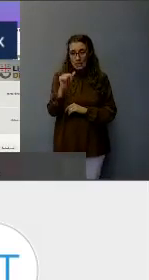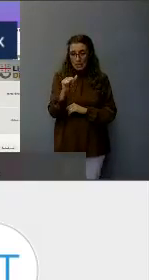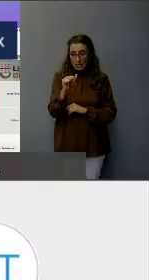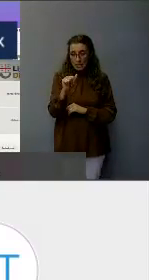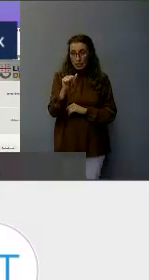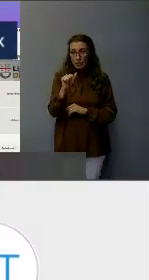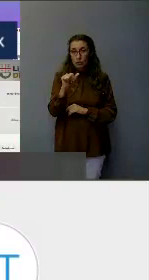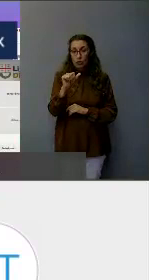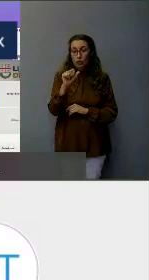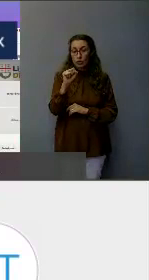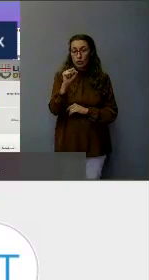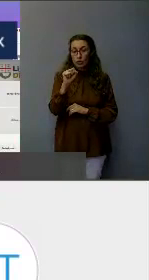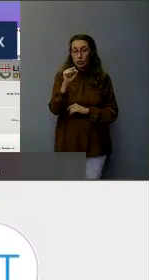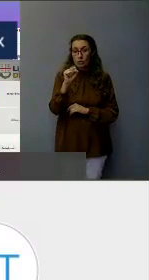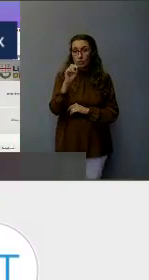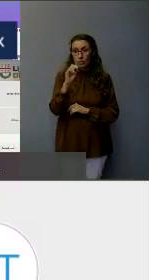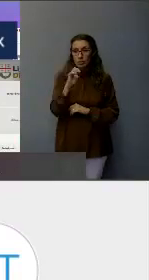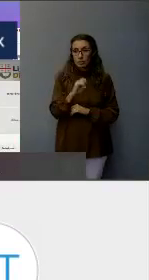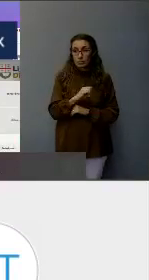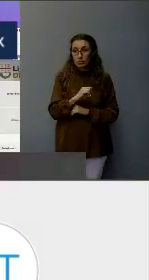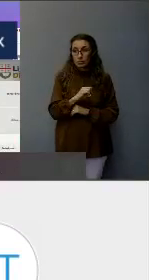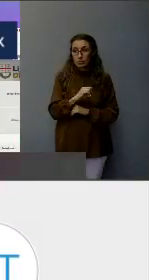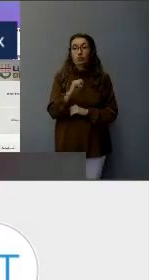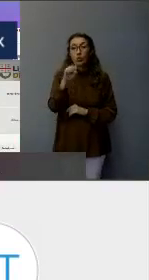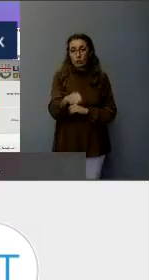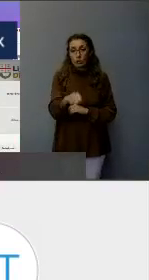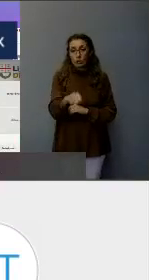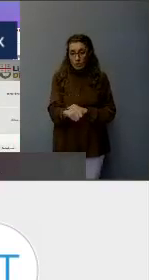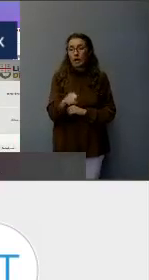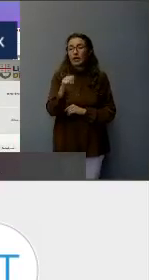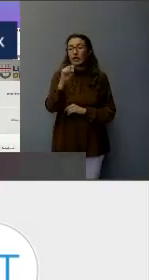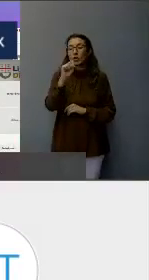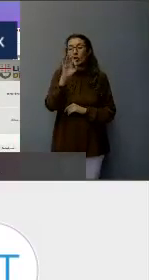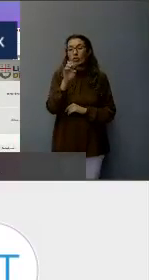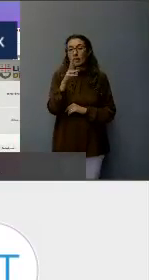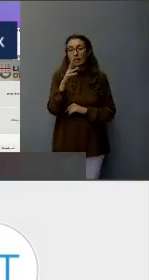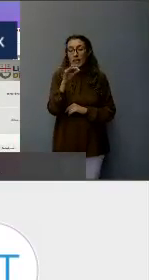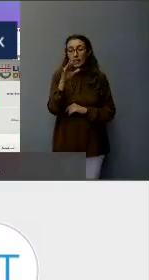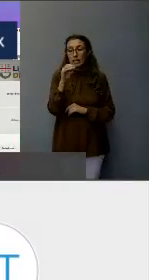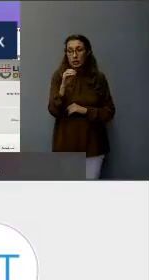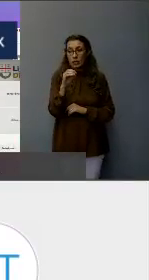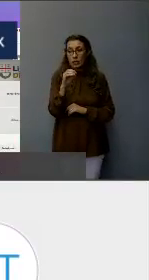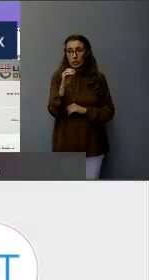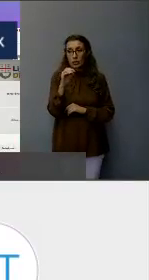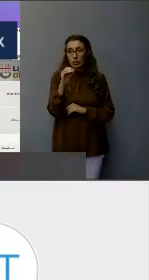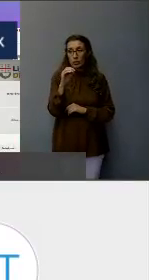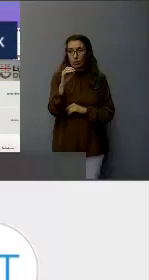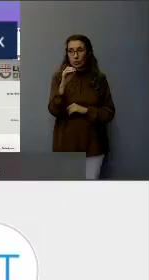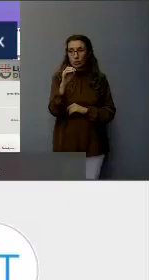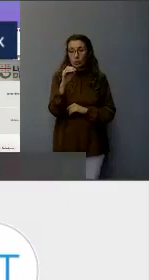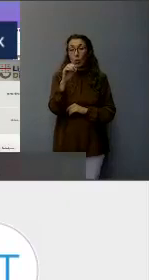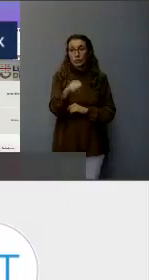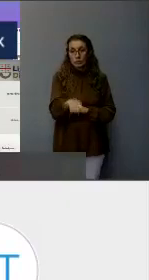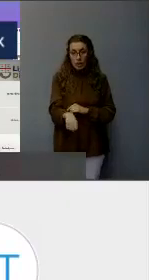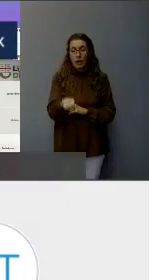costa contrario consigliere ferrero contrario